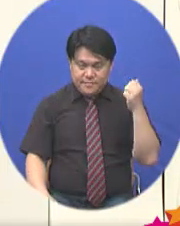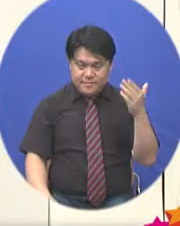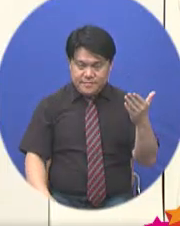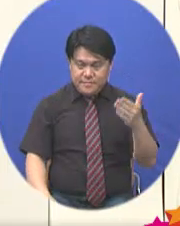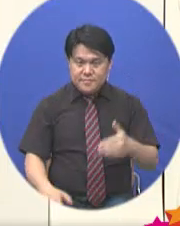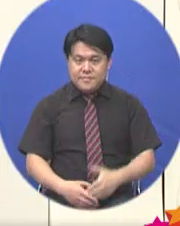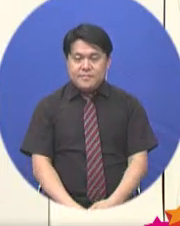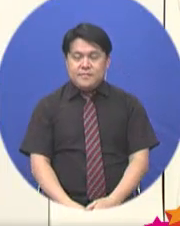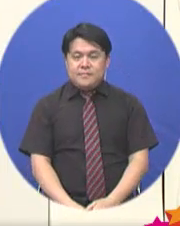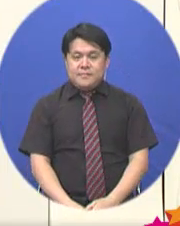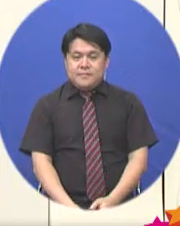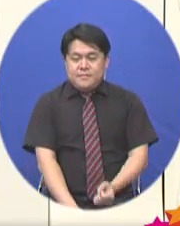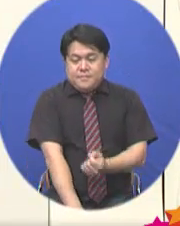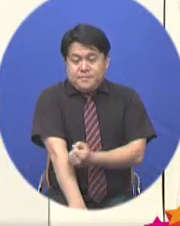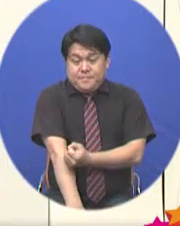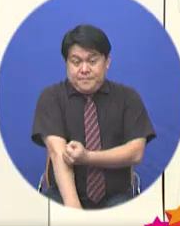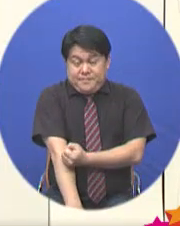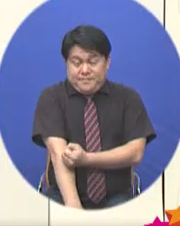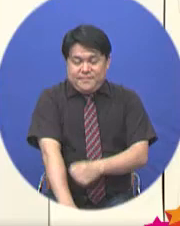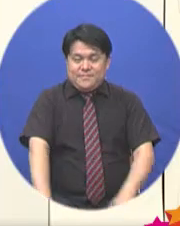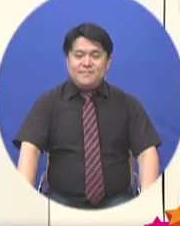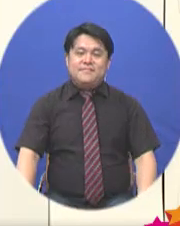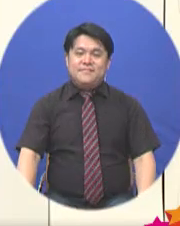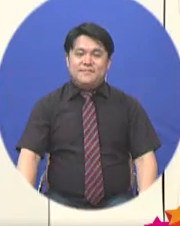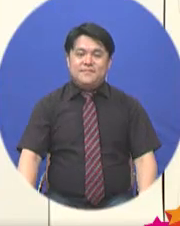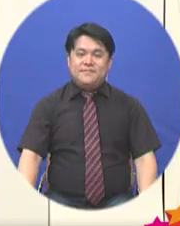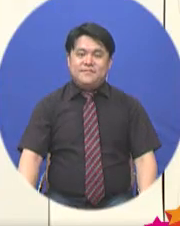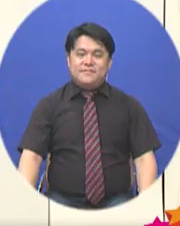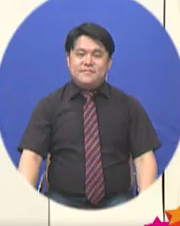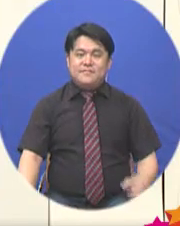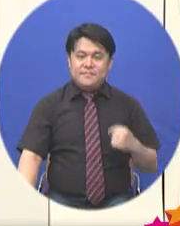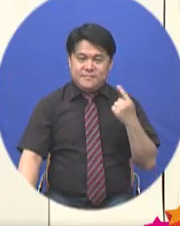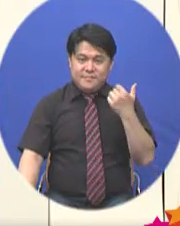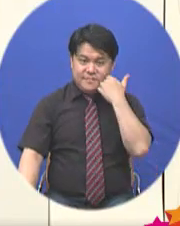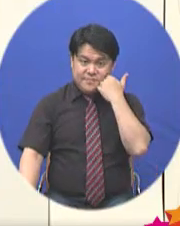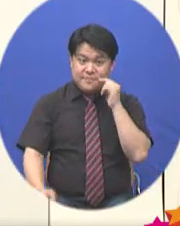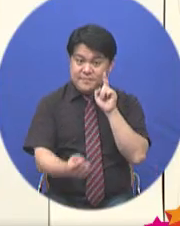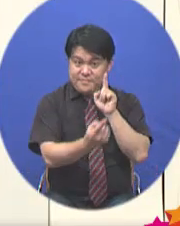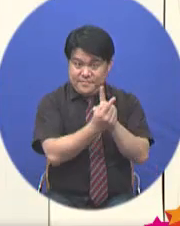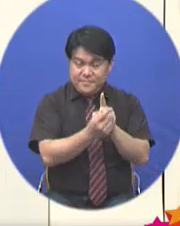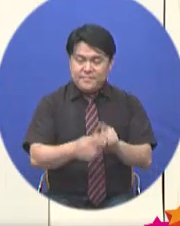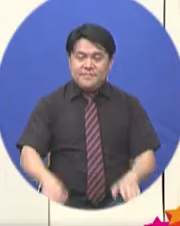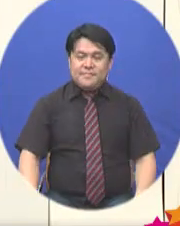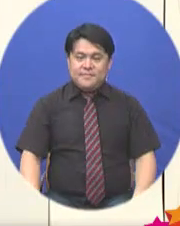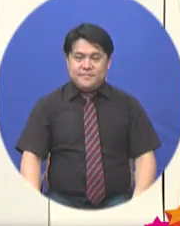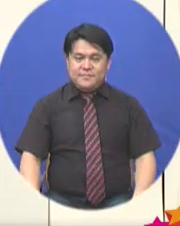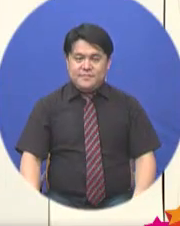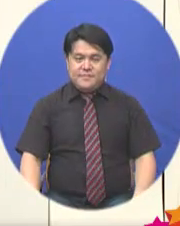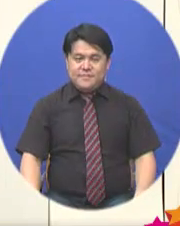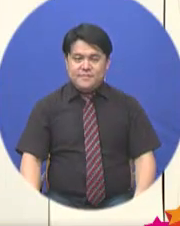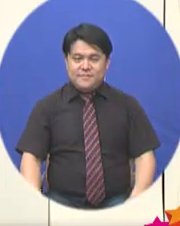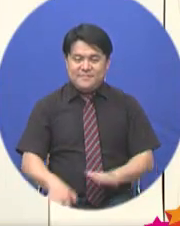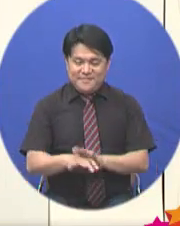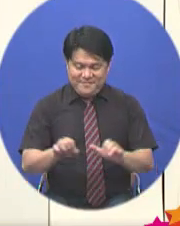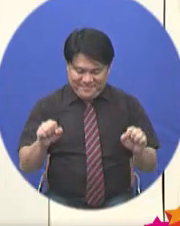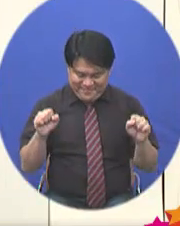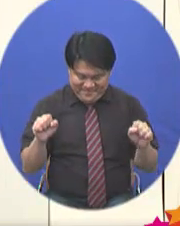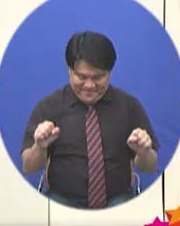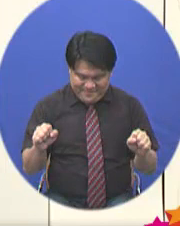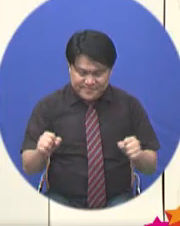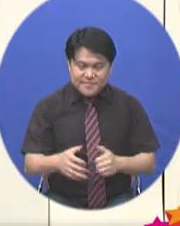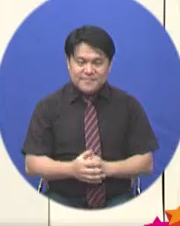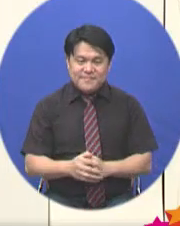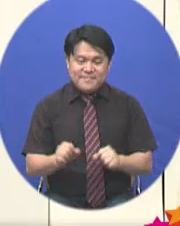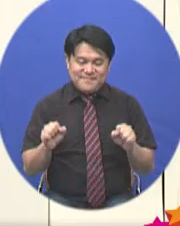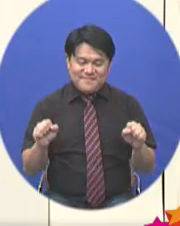9점. 네, 수고하셨습니다. 예. 자, 다음 분 또 모셔보겠습니다. 안녕하세요.